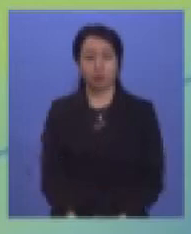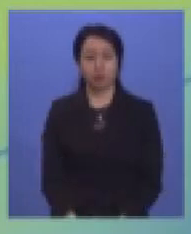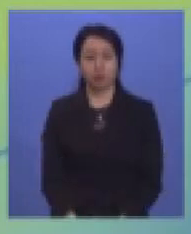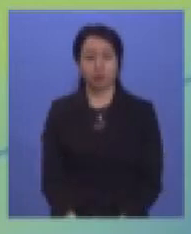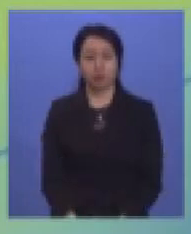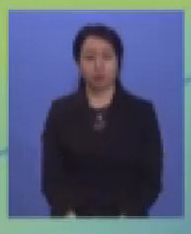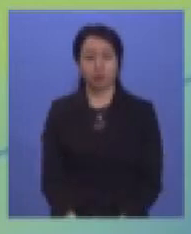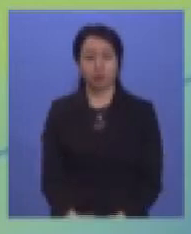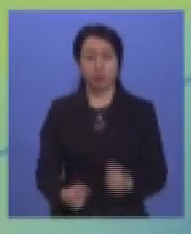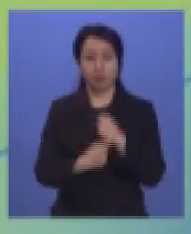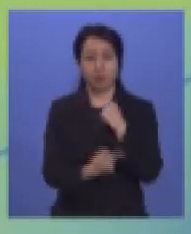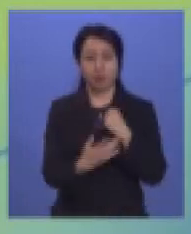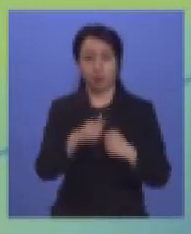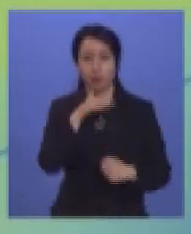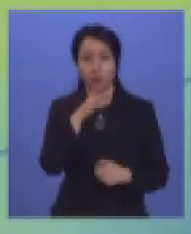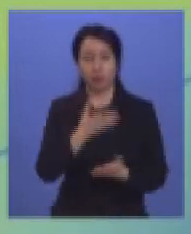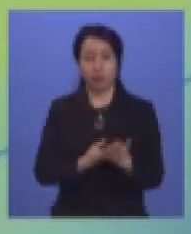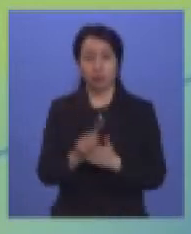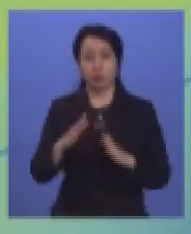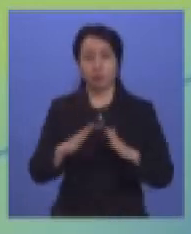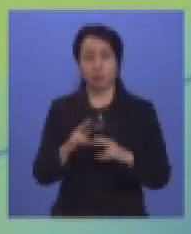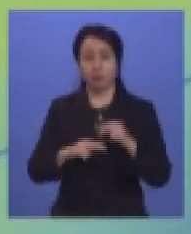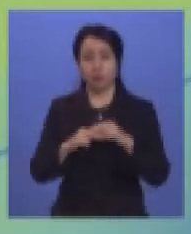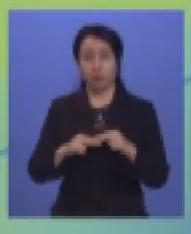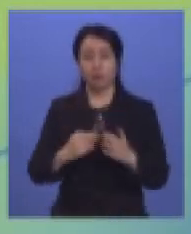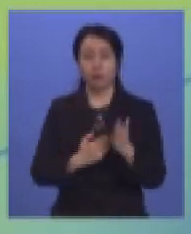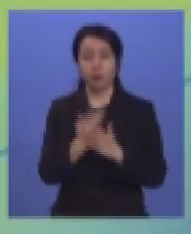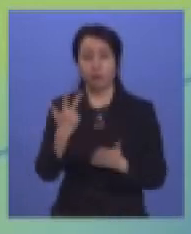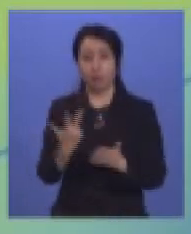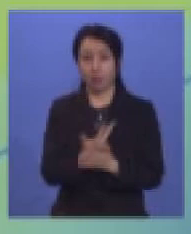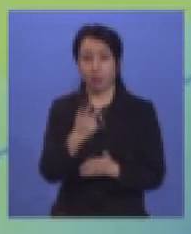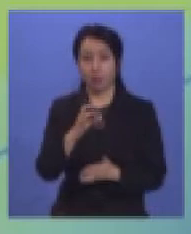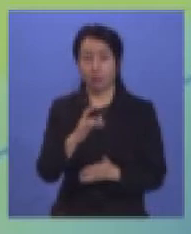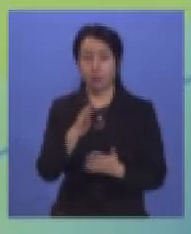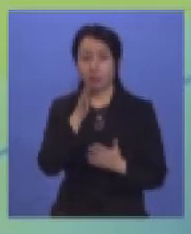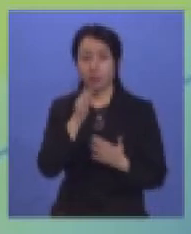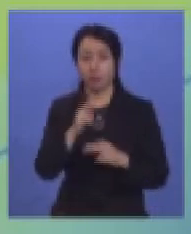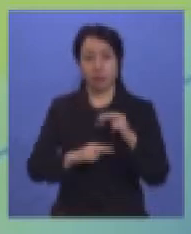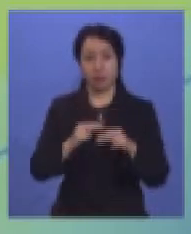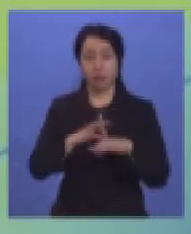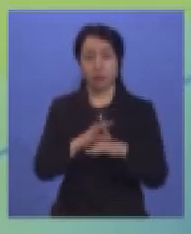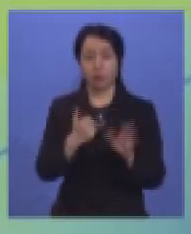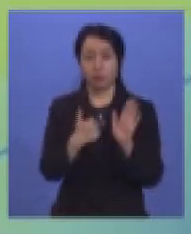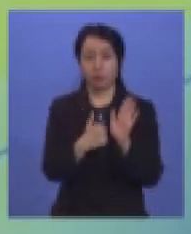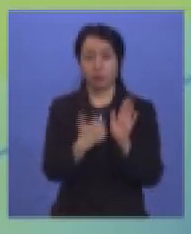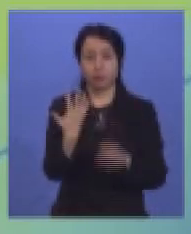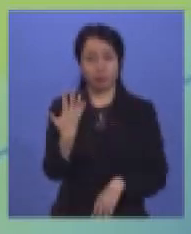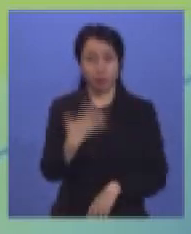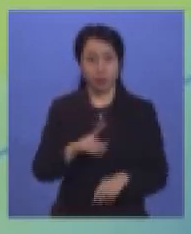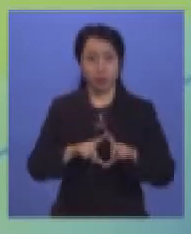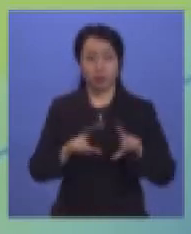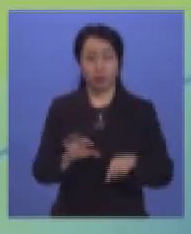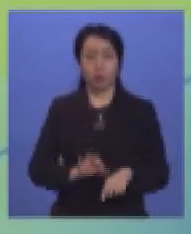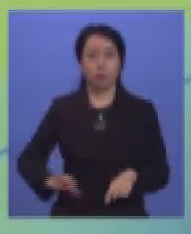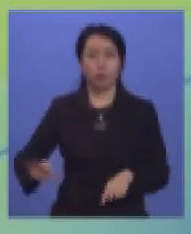за последние 5 лет инвестиции в жилищное строительство выросли в три раза в настоящее время строительство ведется на 50-ти объектах